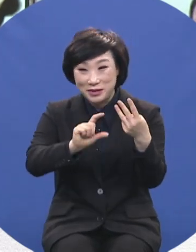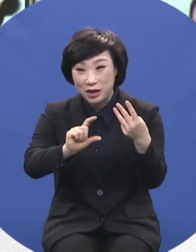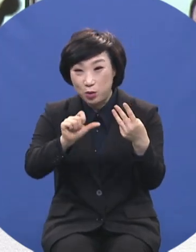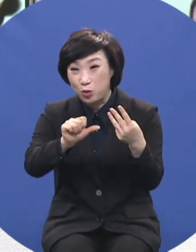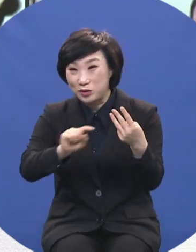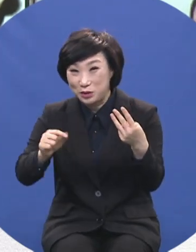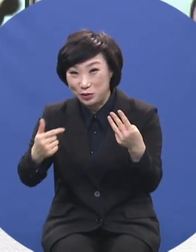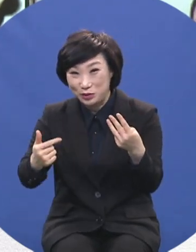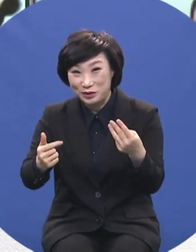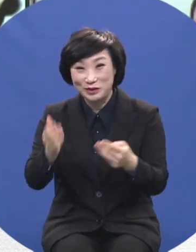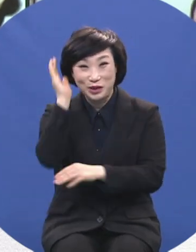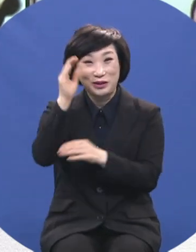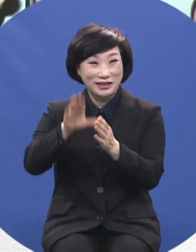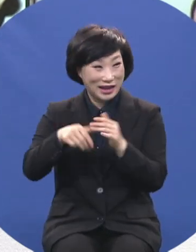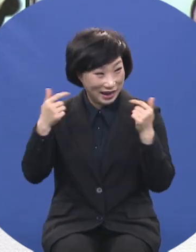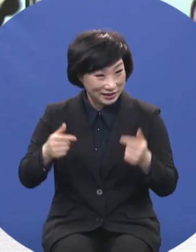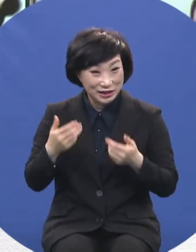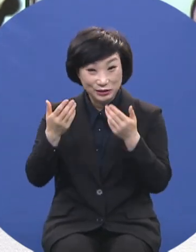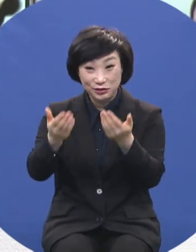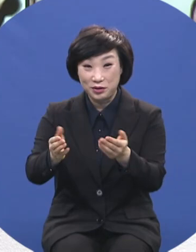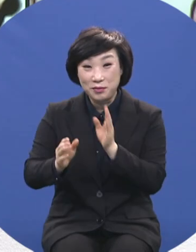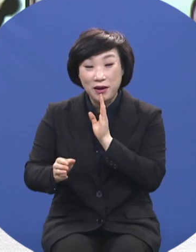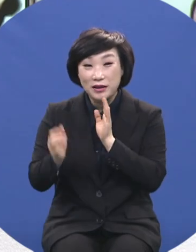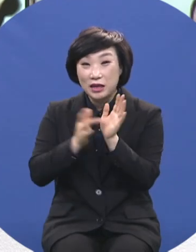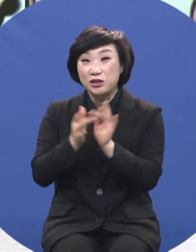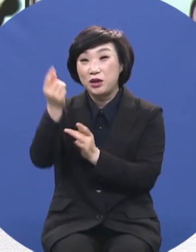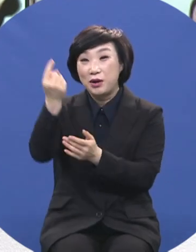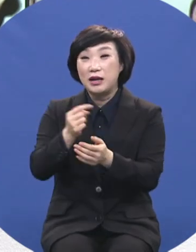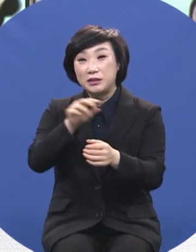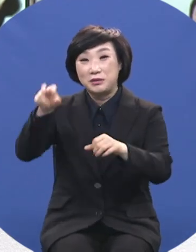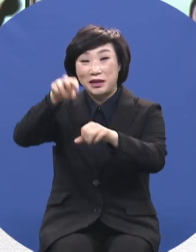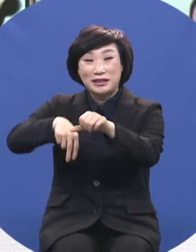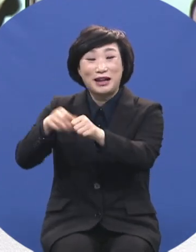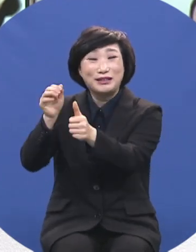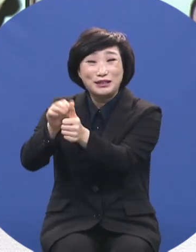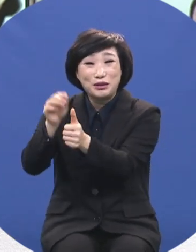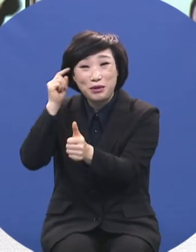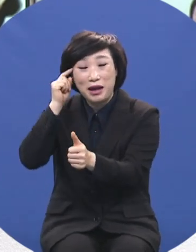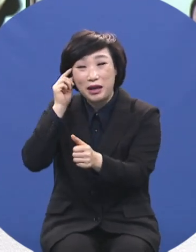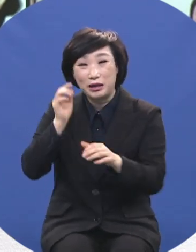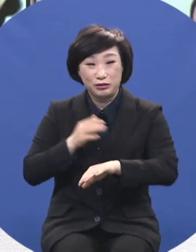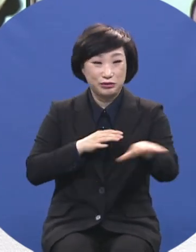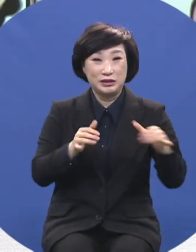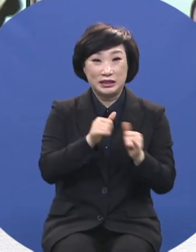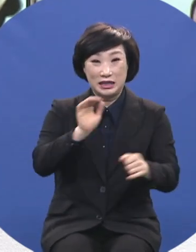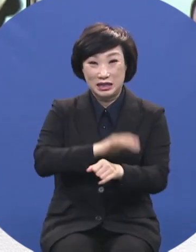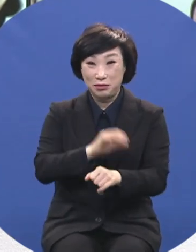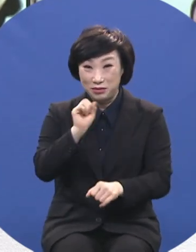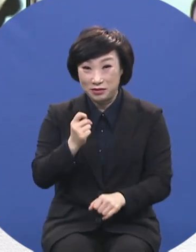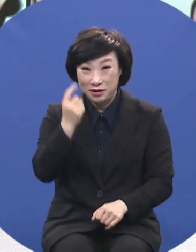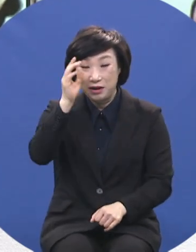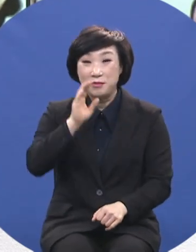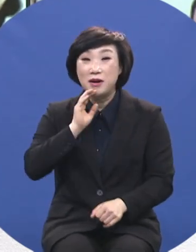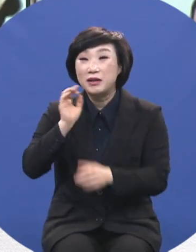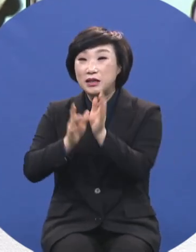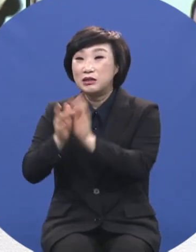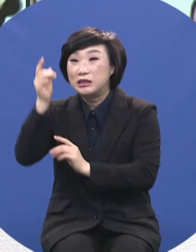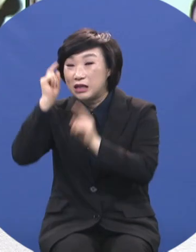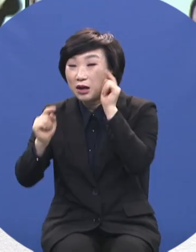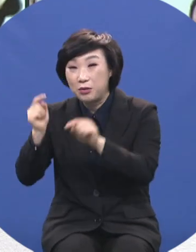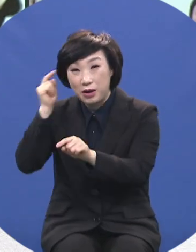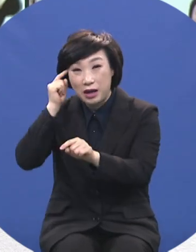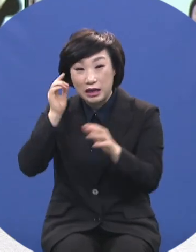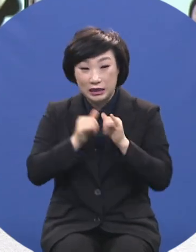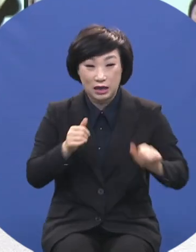때마다 하시는 말씀이에요. 그가 찔림은 우리의 허물을 인하며 그가 상함은 우리의 죄악을